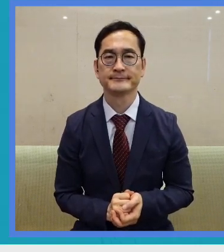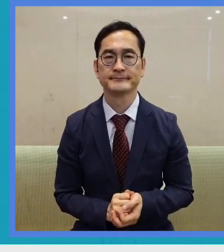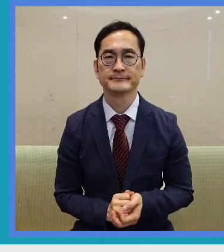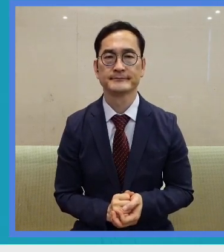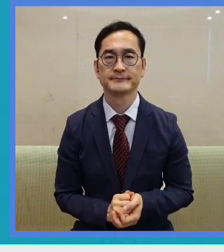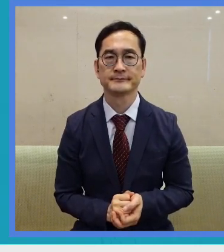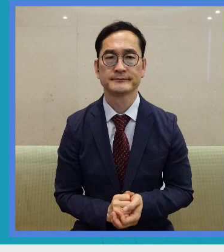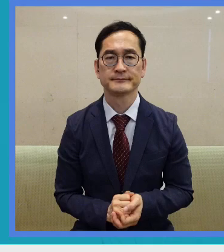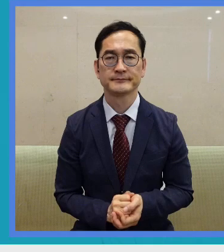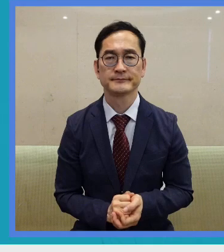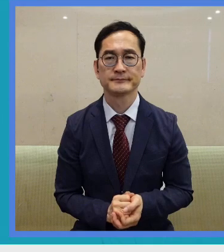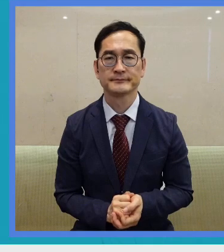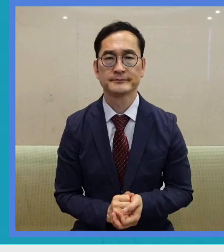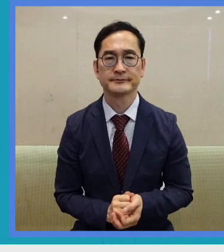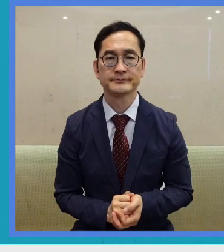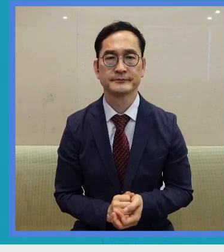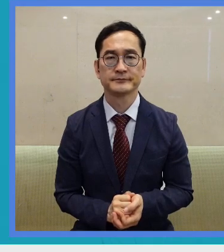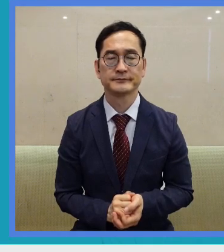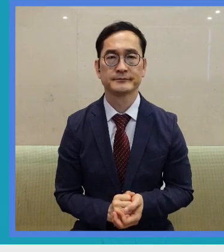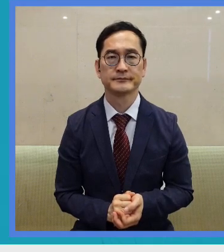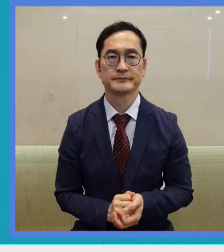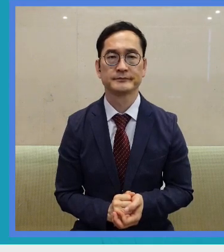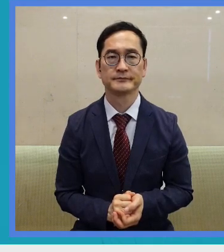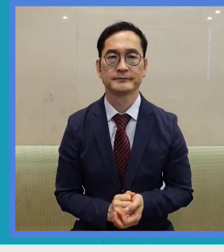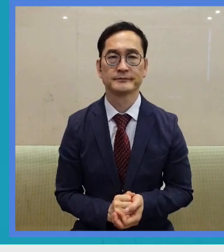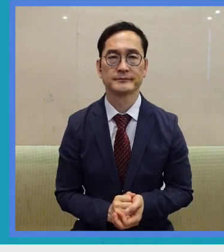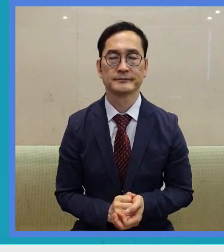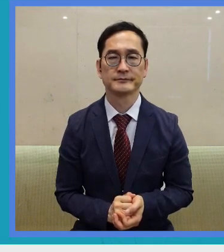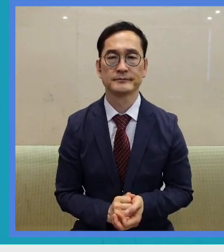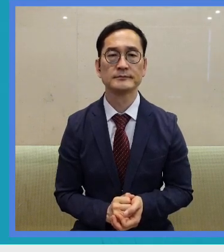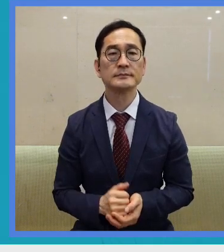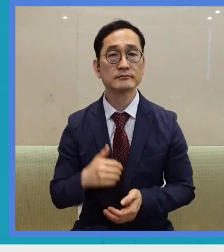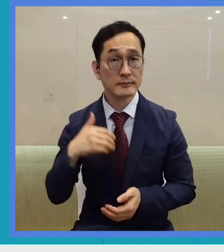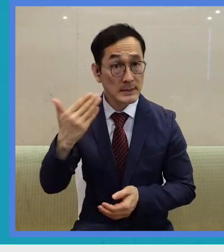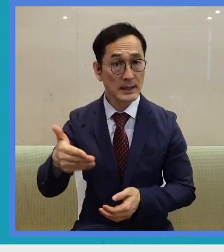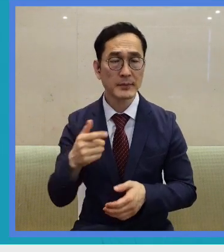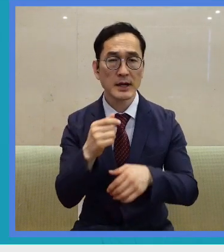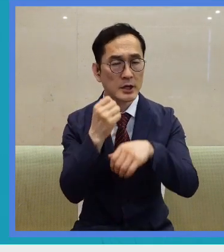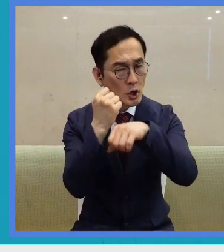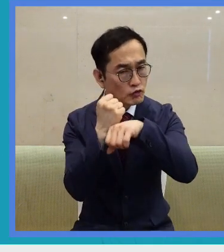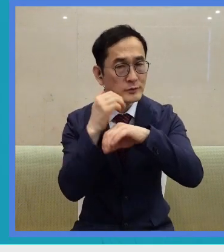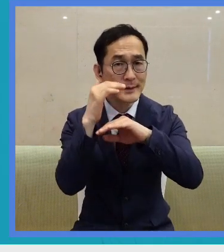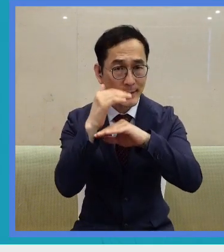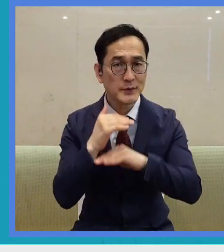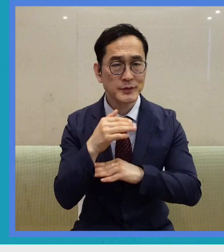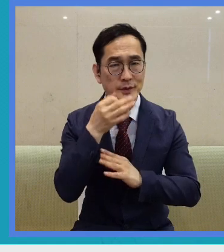그래서 이제 여기서부터는 제가 어떤 구체적인 연구들이 있었는지에 대해서 좀 말씀을 드리도록 하겠습니다.